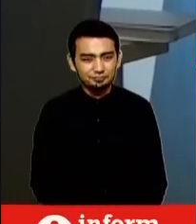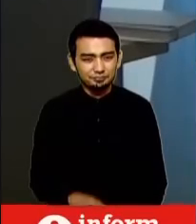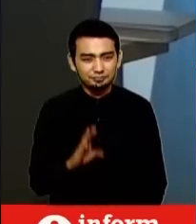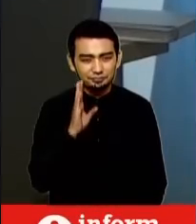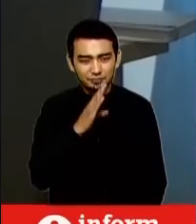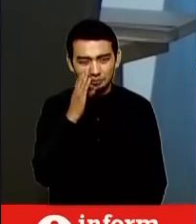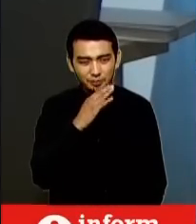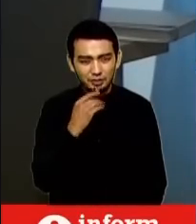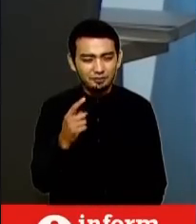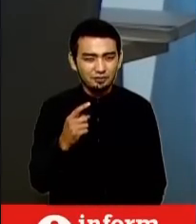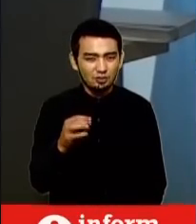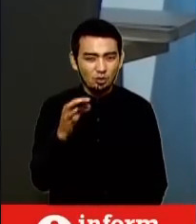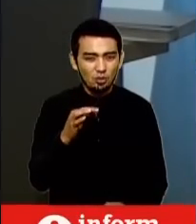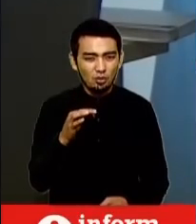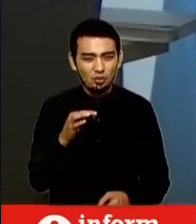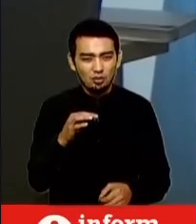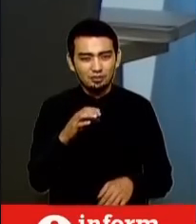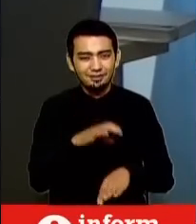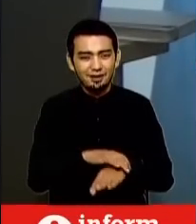Ата-ананың да айтқанының дәлелі болмай тұр.